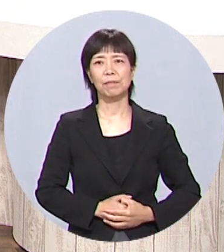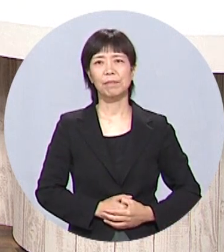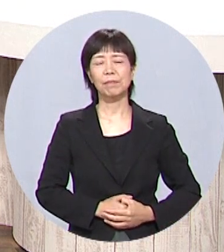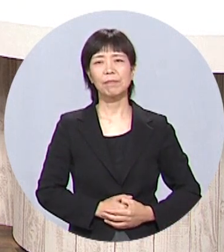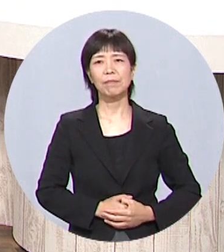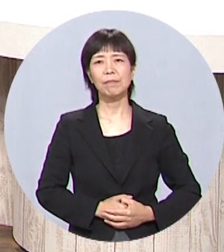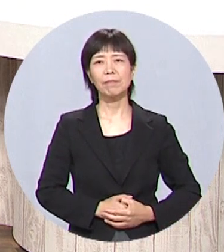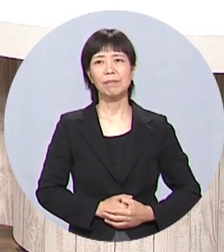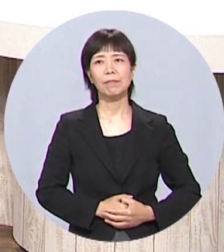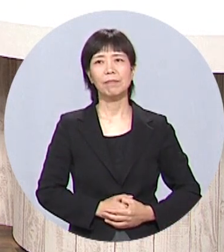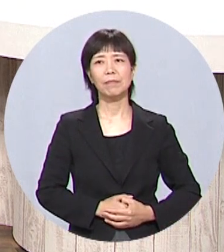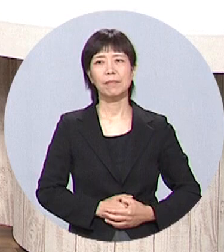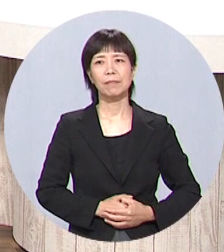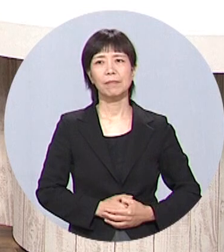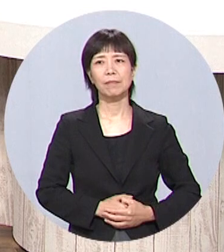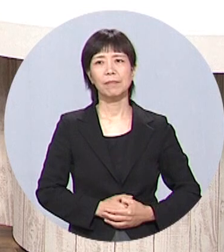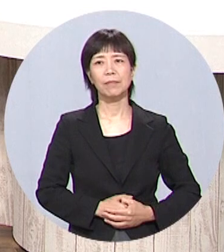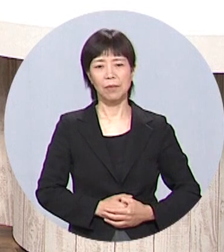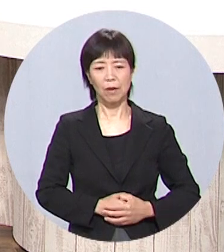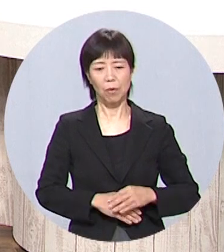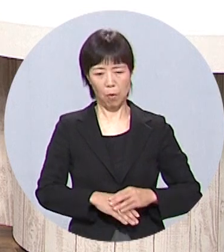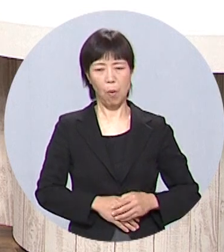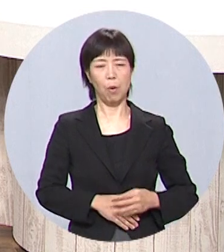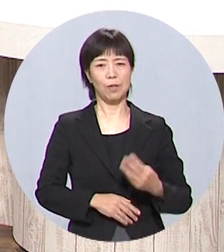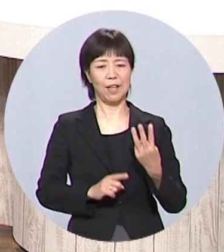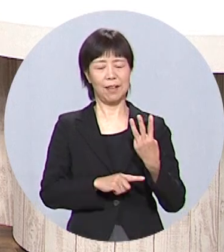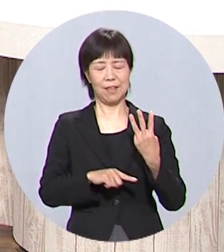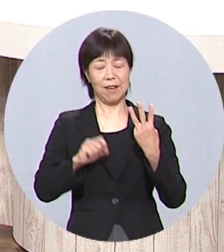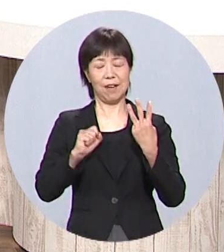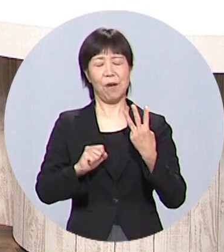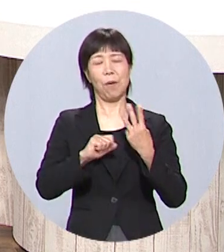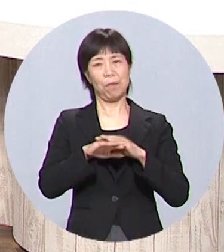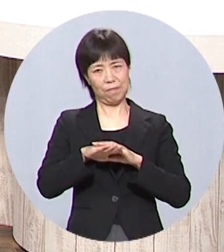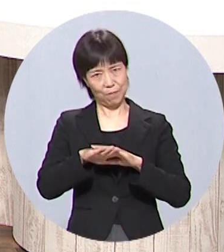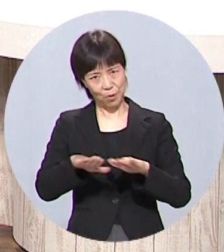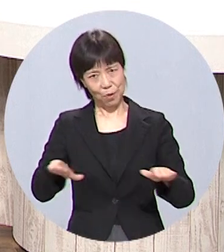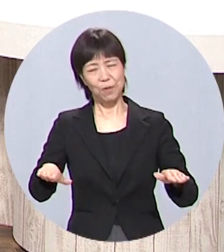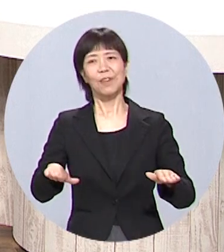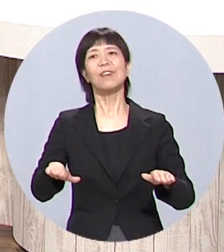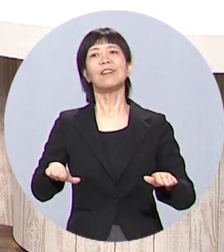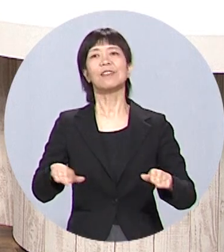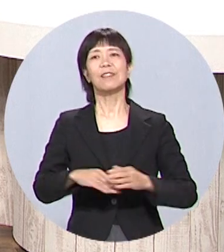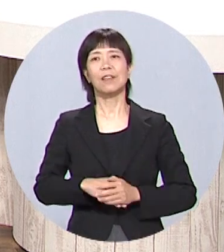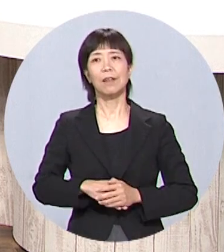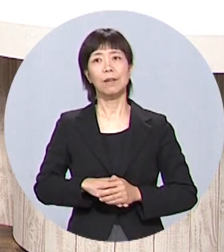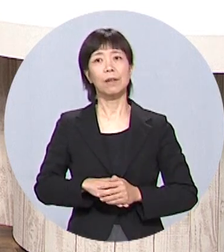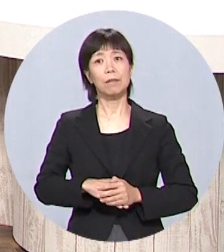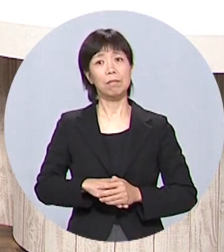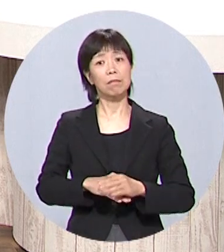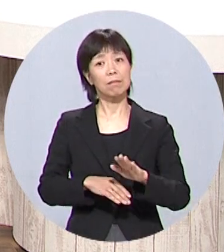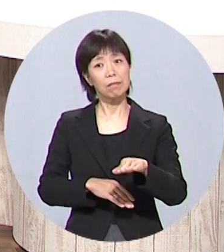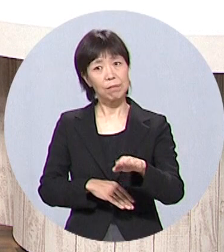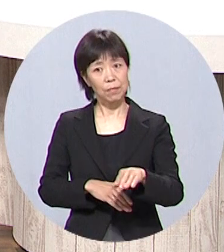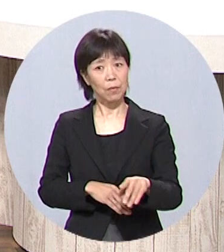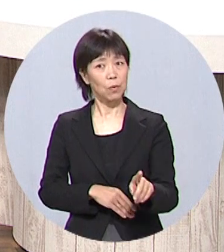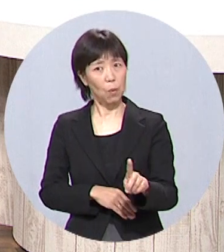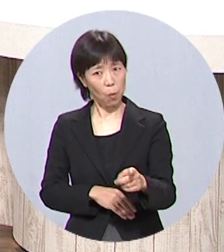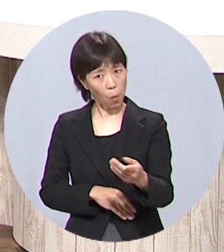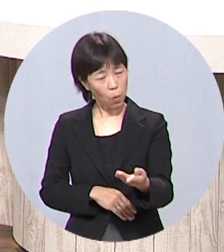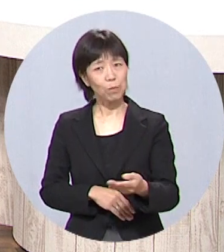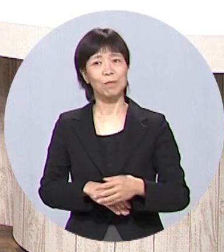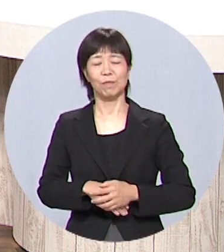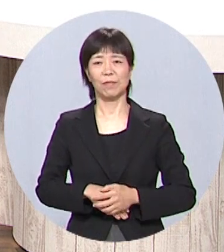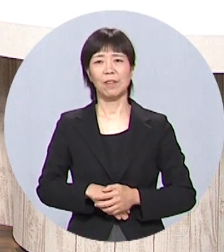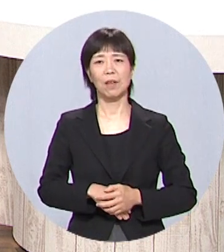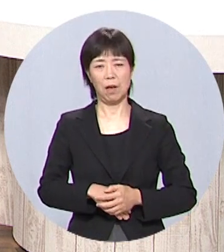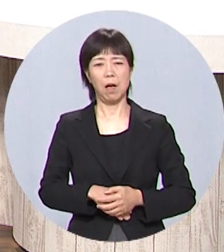はい、 無事ね、この場には間に合ってました。 間に合ってました。 セーフですけれども。ちなみに岡本さんはいかがですか？ は